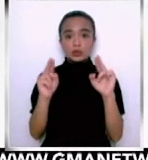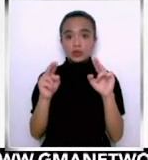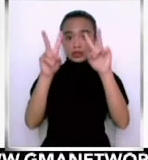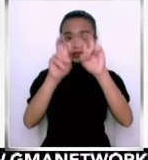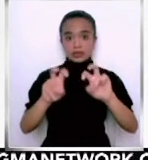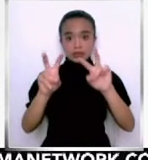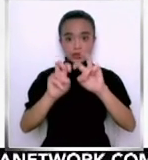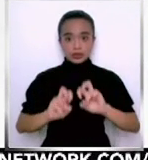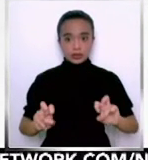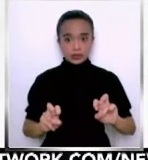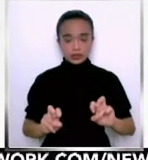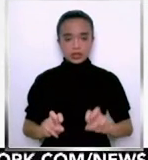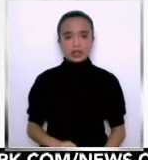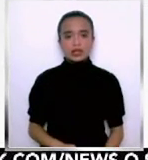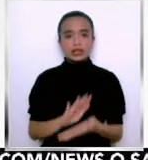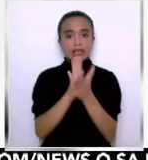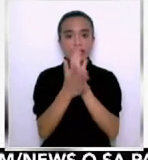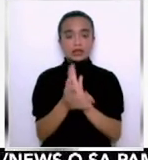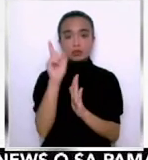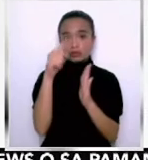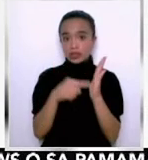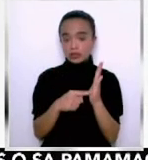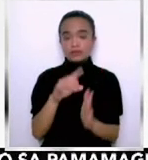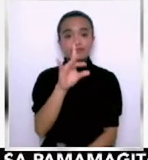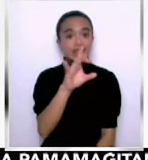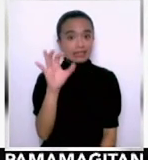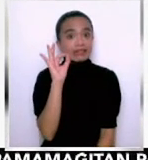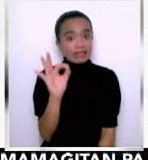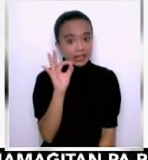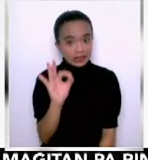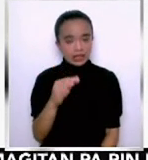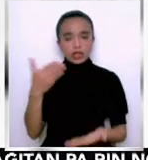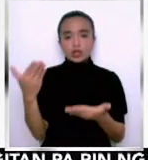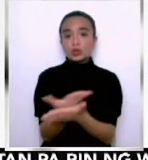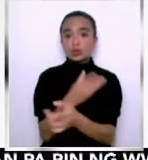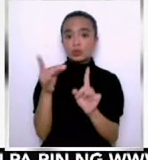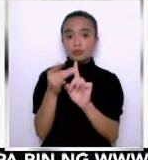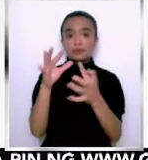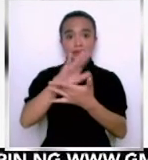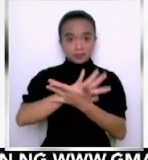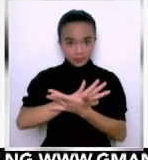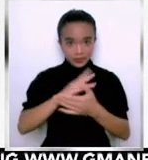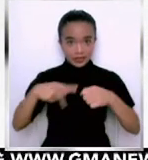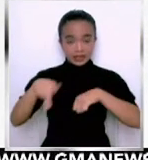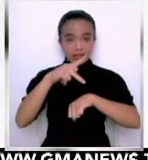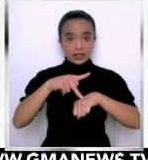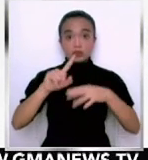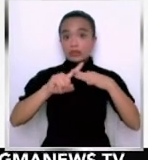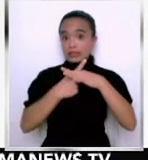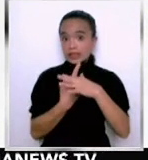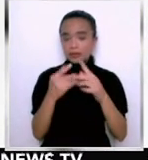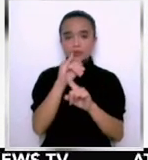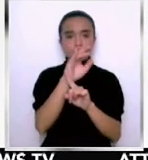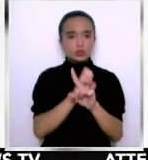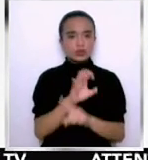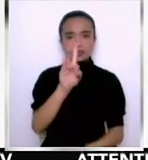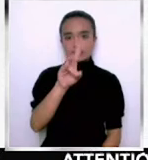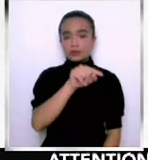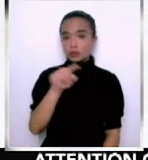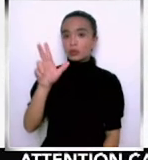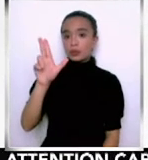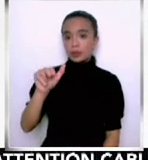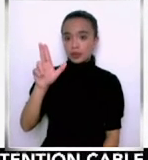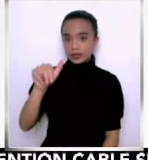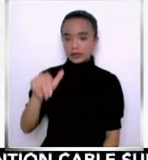sa 1,890 ang mga naitalang bagong kaso sa bansa mula June 7 hanggang 13. Sa Metro